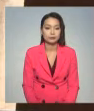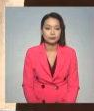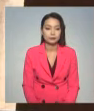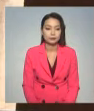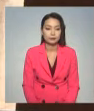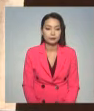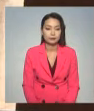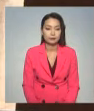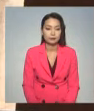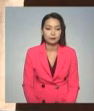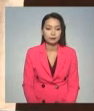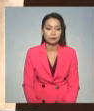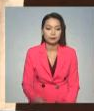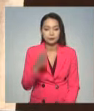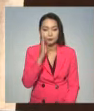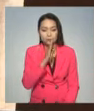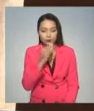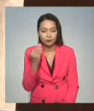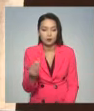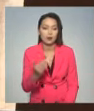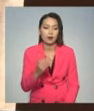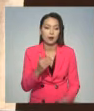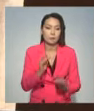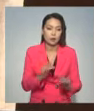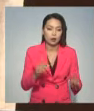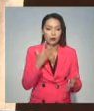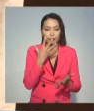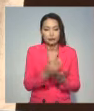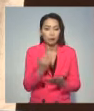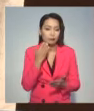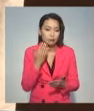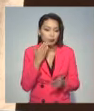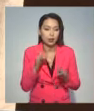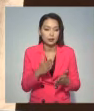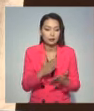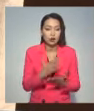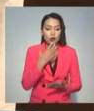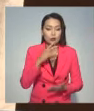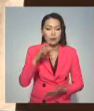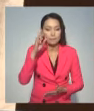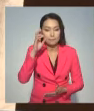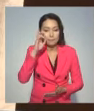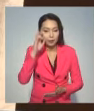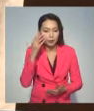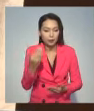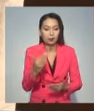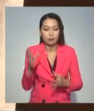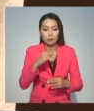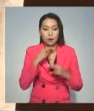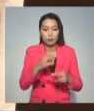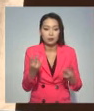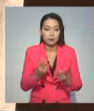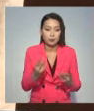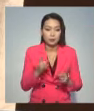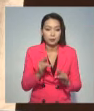Ата-ана тіршілік қамында балалар өздерінің бетімен жүр. Ұлттық тәрбиеге мемлекеттік тұрғыда мән беру қажет. Балапан